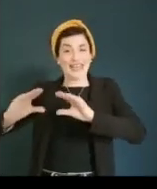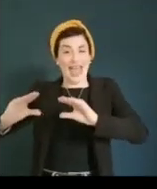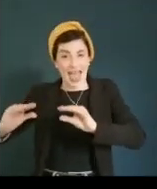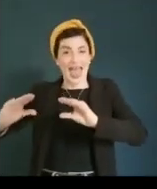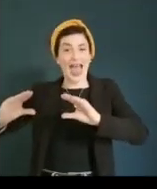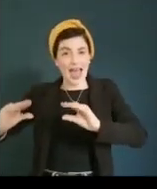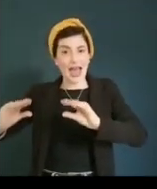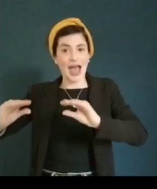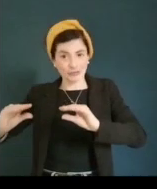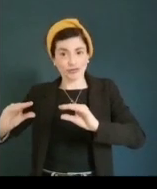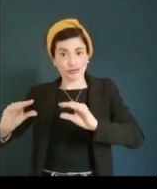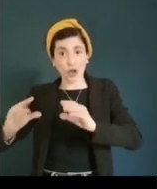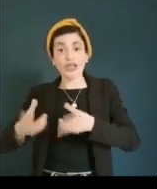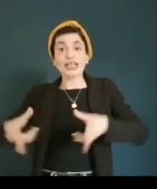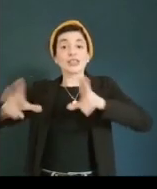bella S,